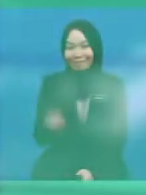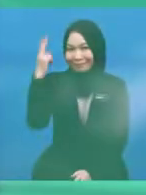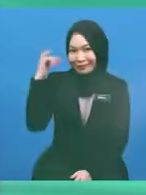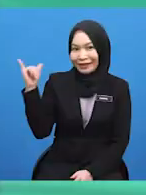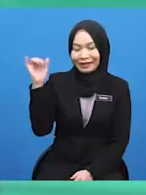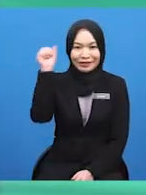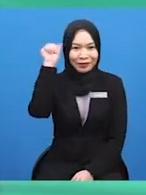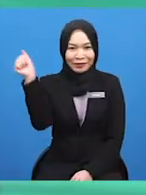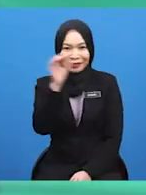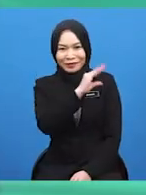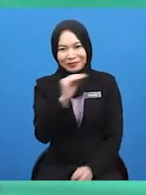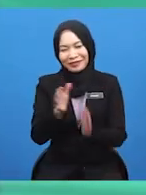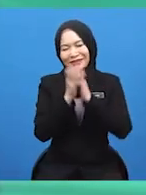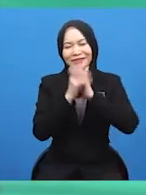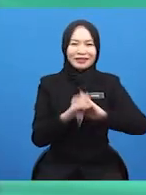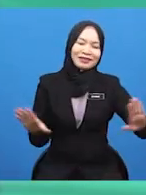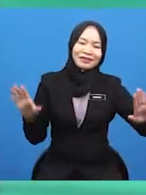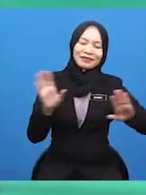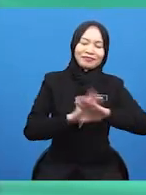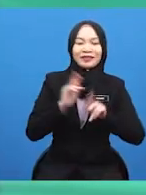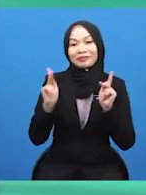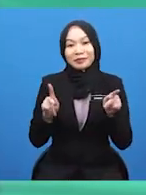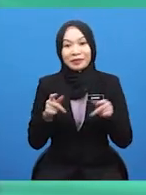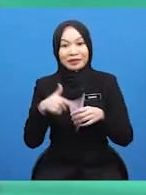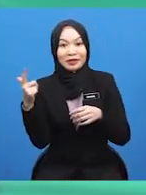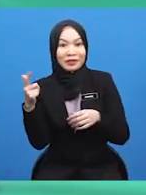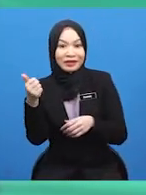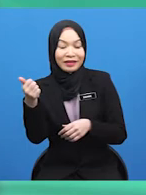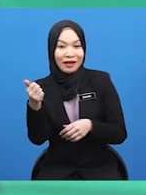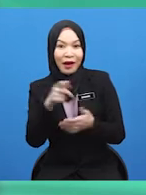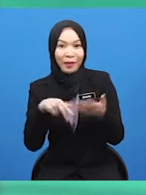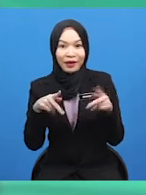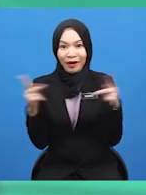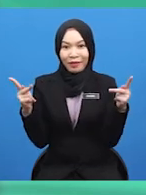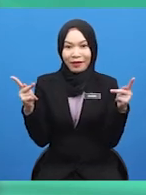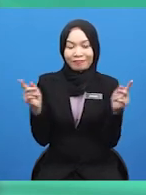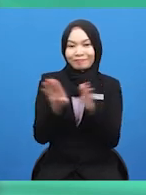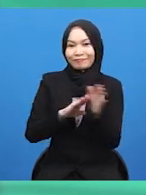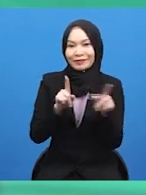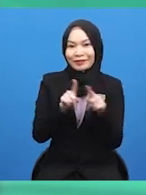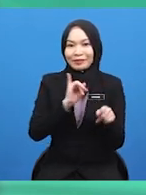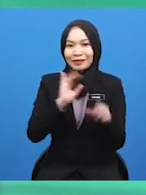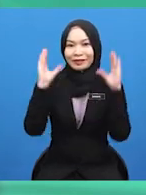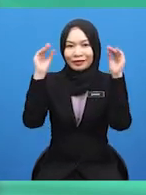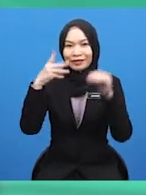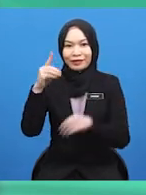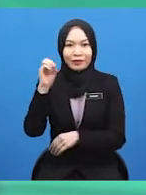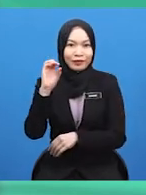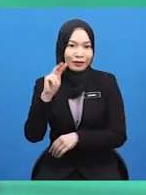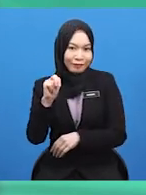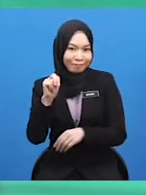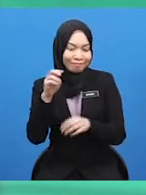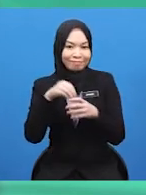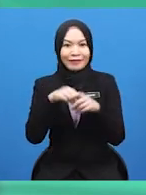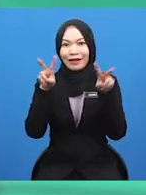Hai, Assalamualaikum dan juga salam sejahtera kepada pelajar di luar sana. Apa khabar? Bersama dengan saya, Cikgu Dons, kembali dalam program